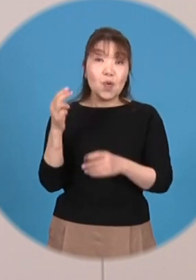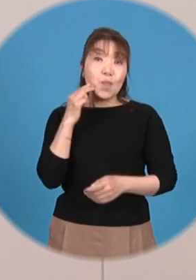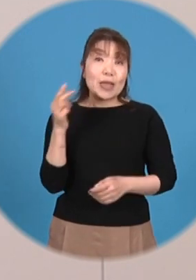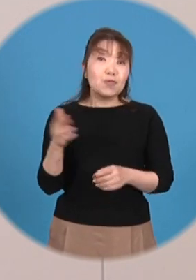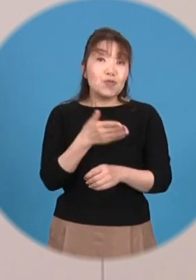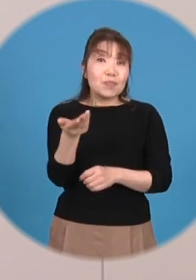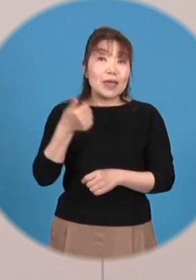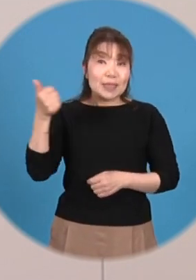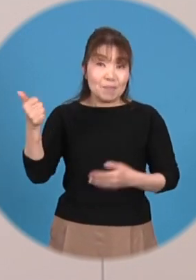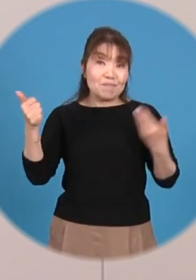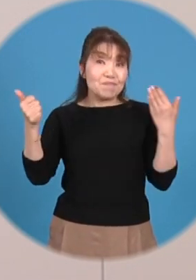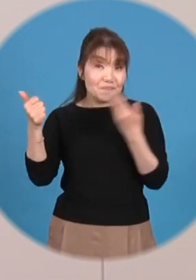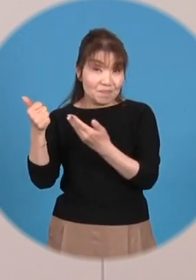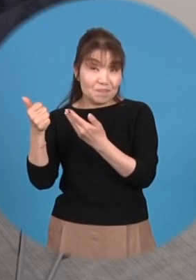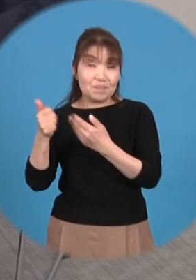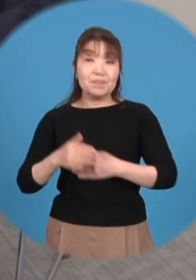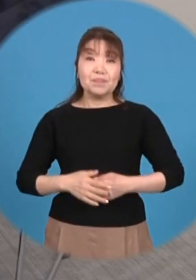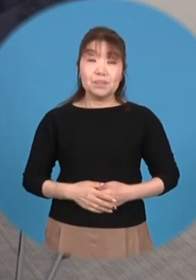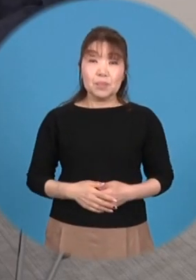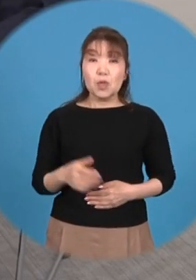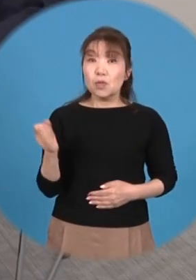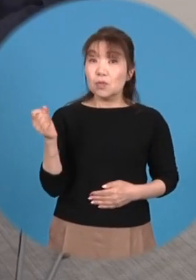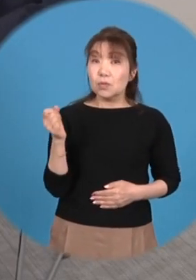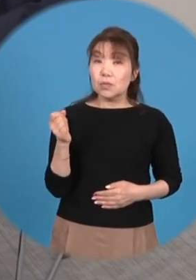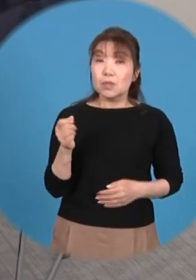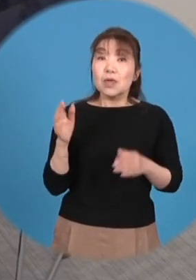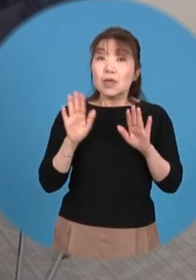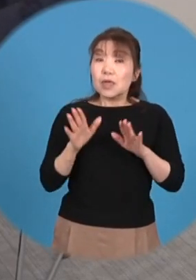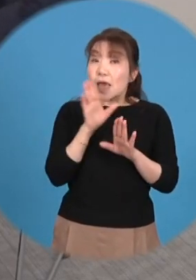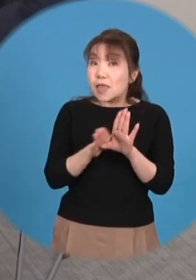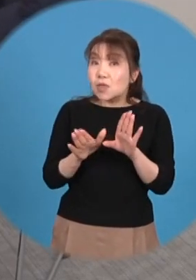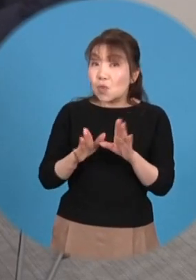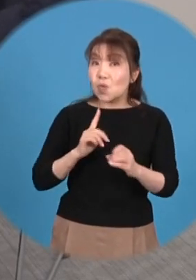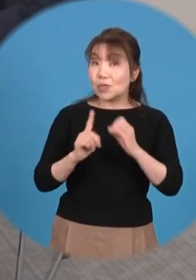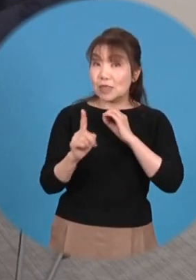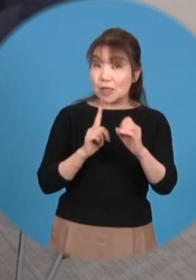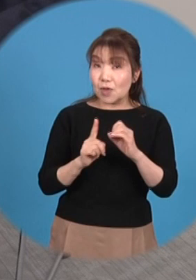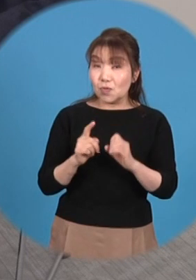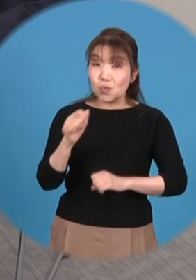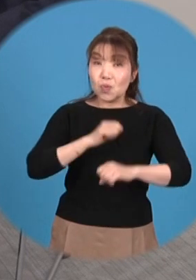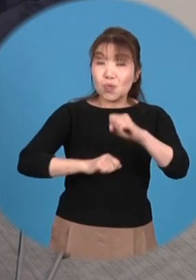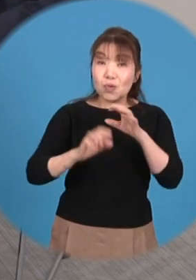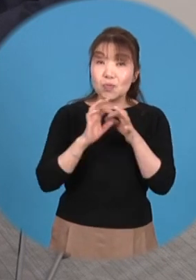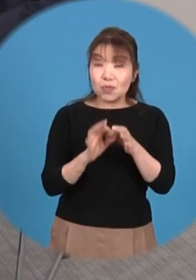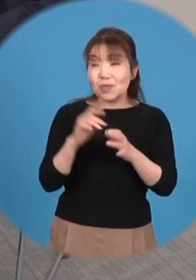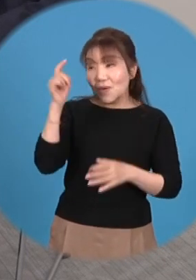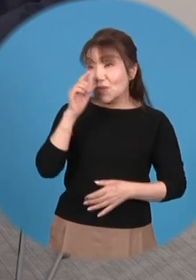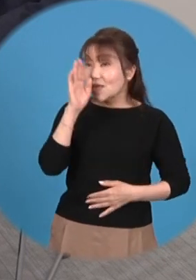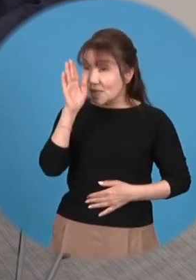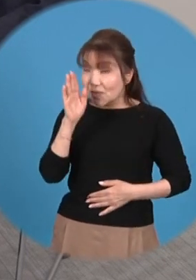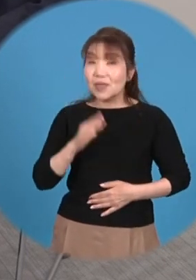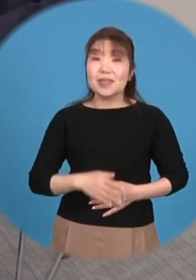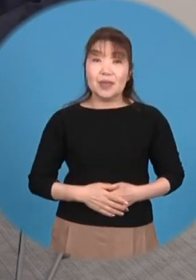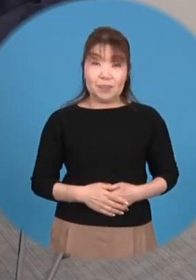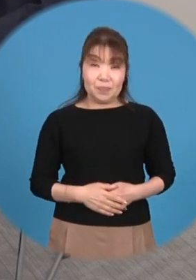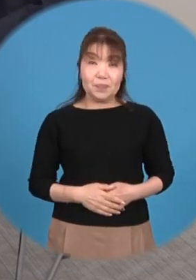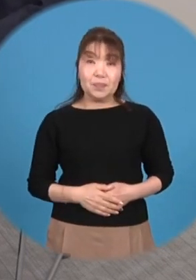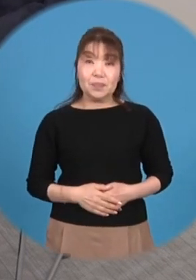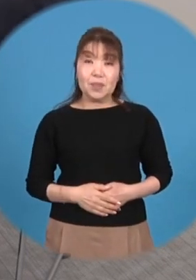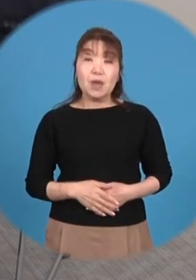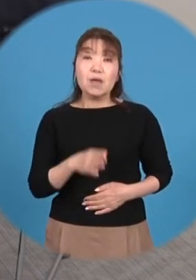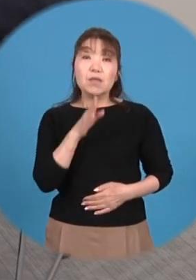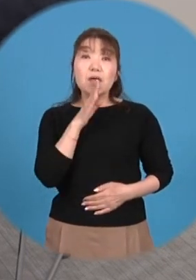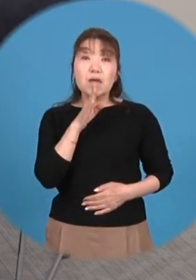にお話を伺います。早速ですが、岐阜県での DX の取り組みについて教えていただけますか。 やは